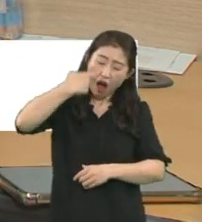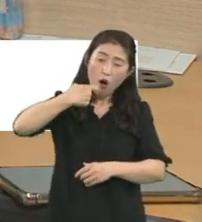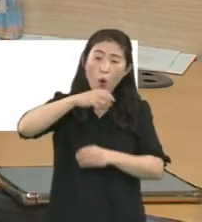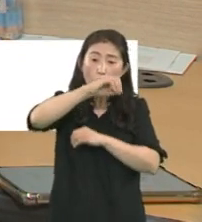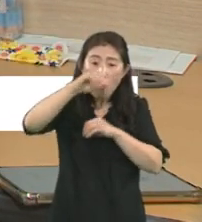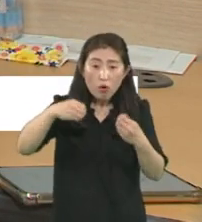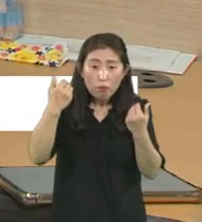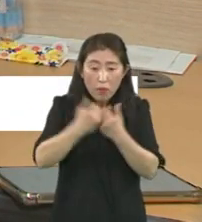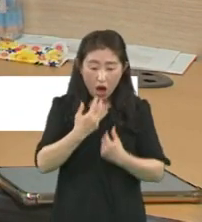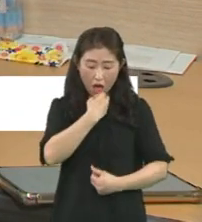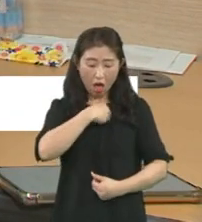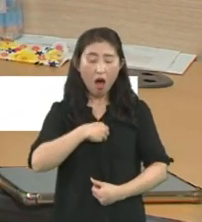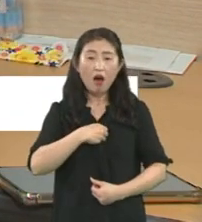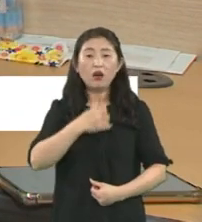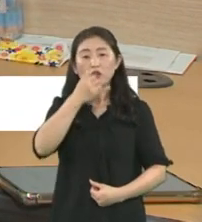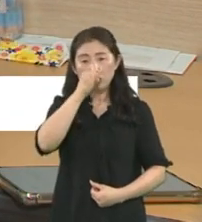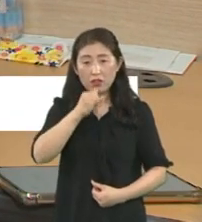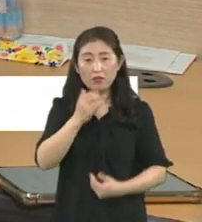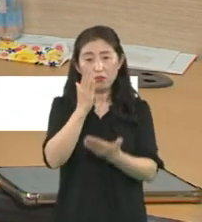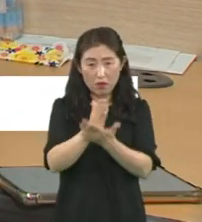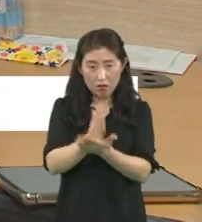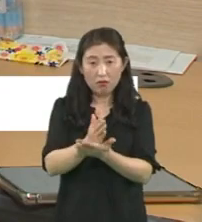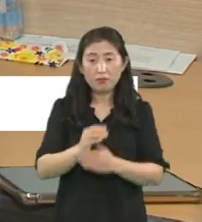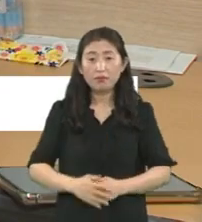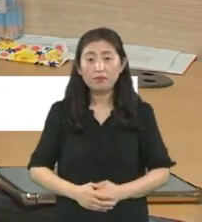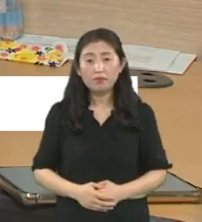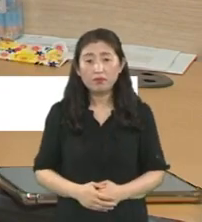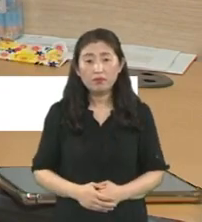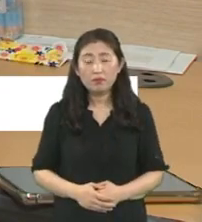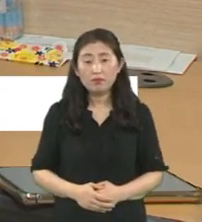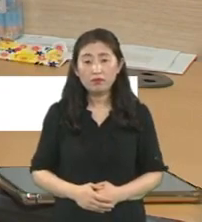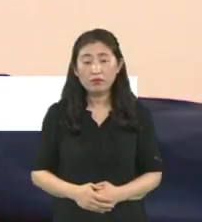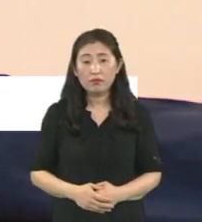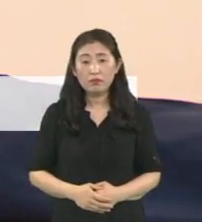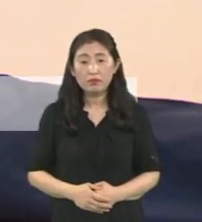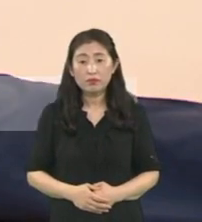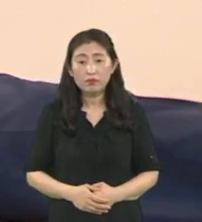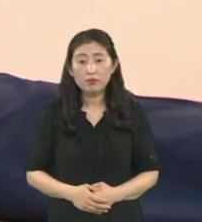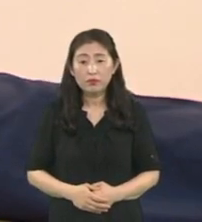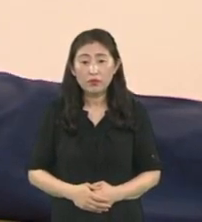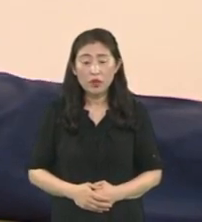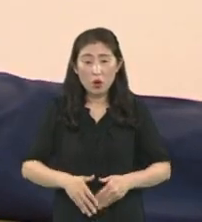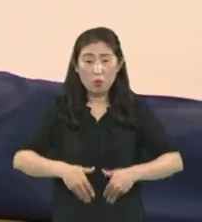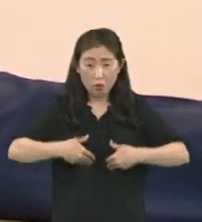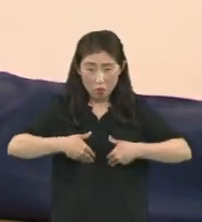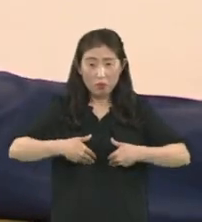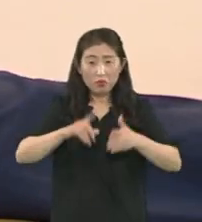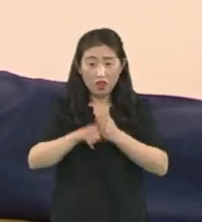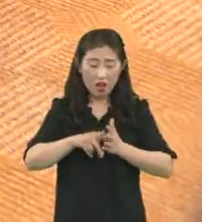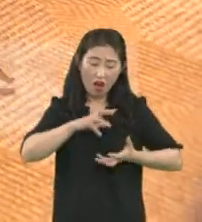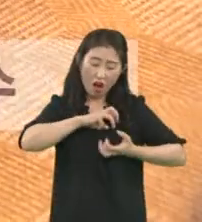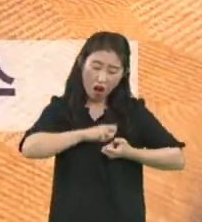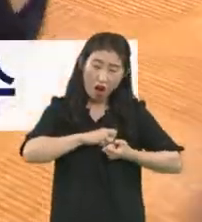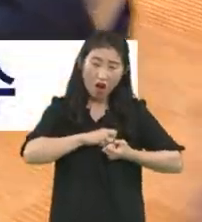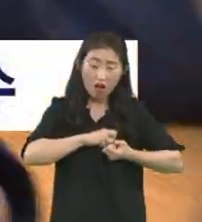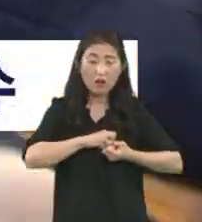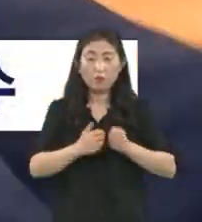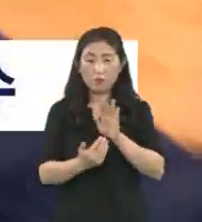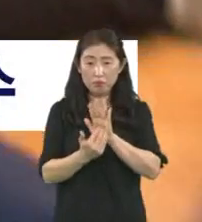보면 오히려 이물질이 더 기도 안으로 들어갈 수가 있어서 더 위험할 수 있습니다. 봄철 자주 발생하는 심장마비에